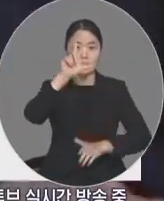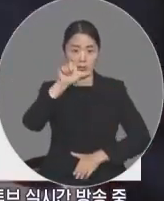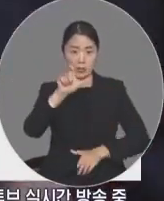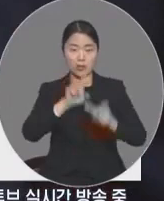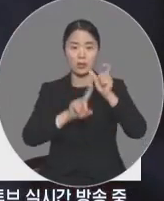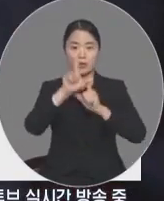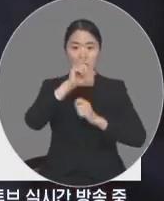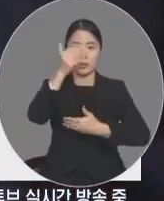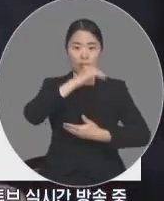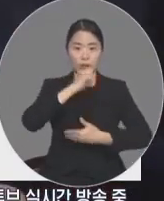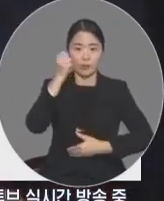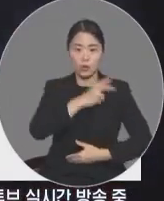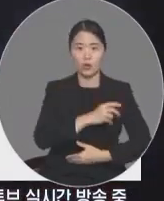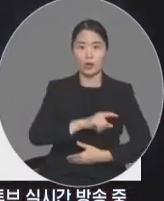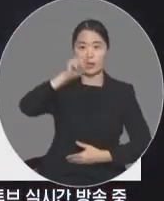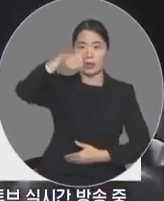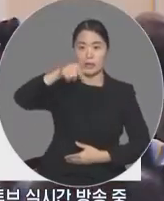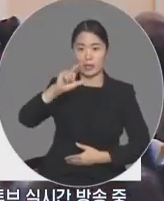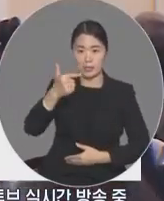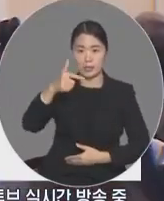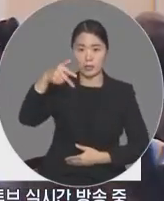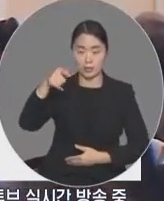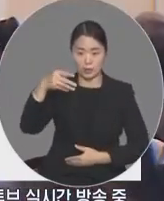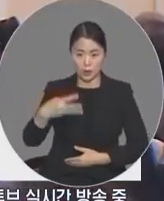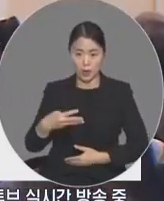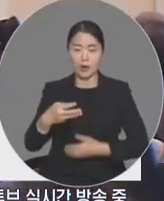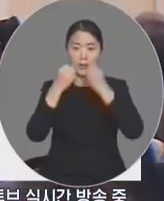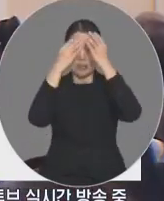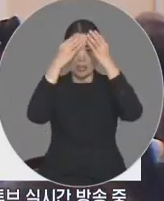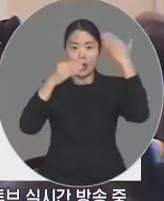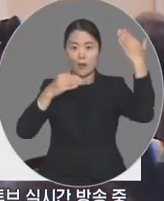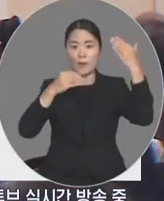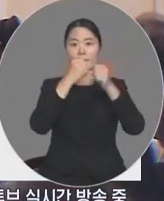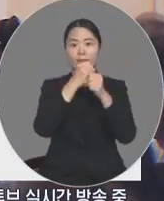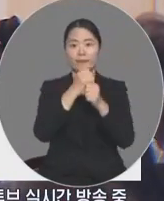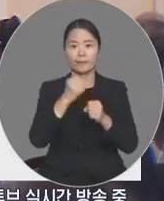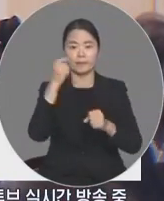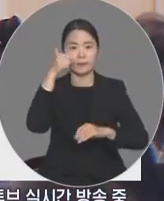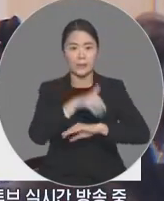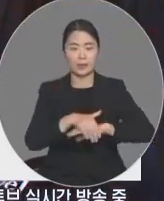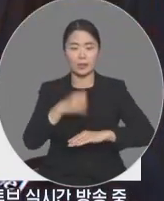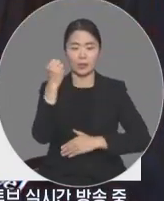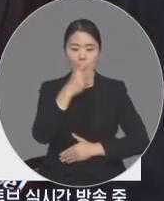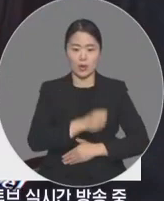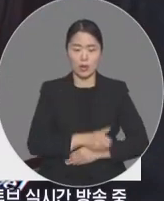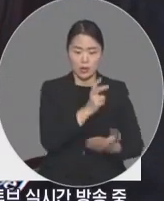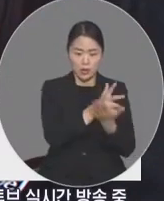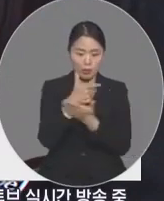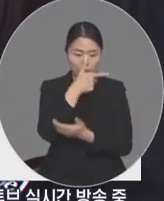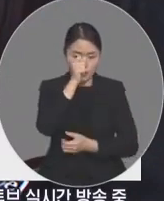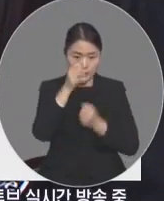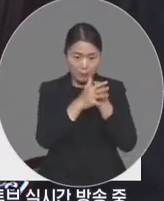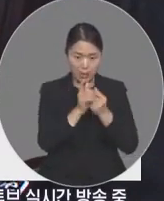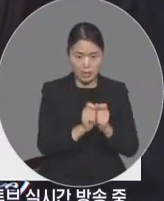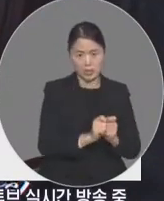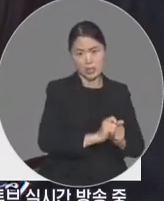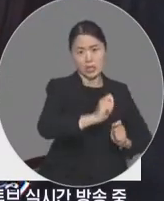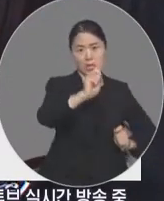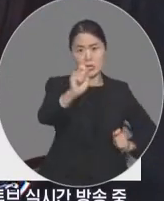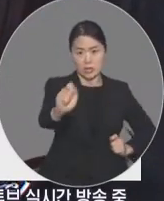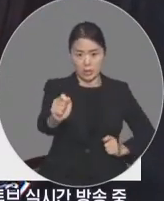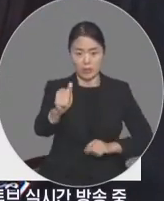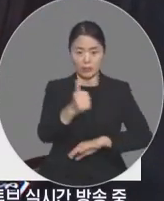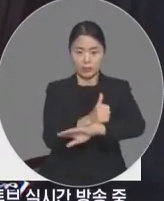등 생활관광 밀착형 노선 9개도 새로 만듭니다. 차고지가 부족해 긴 노선을 운행할 수밖에